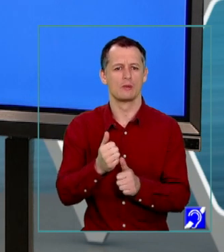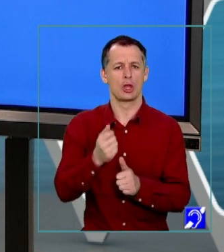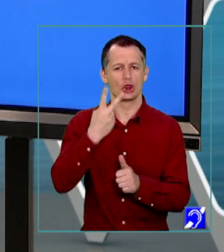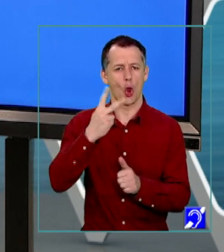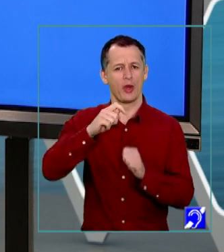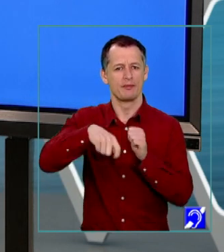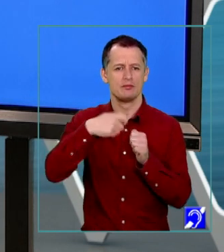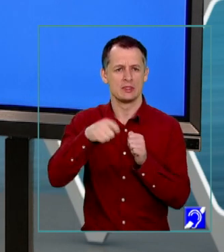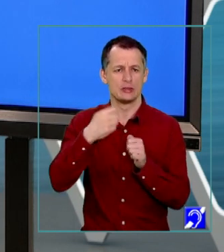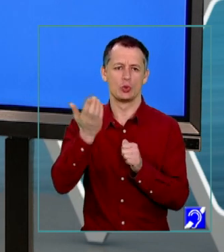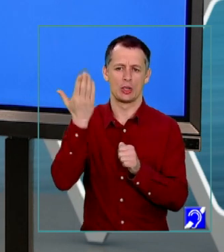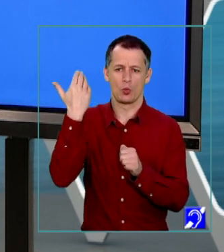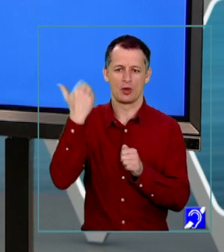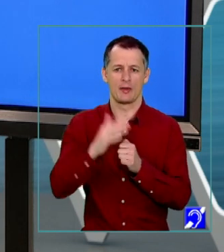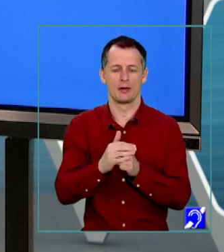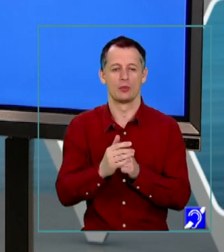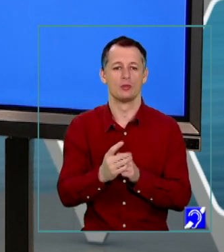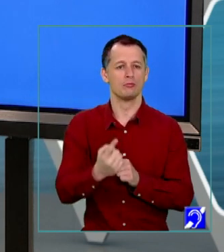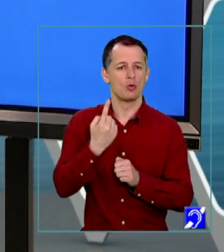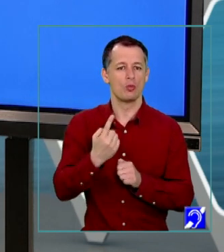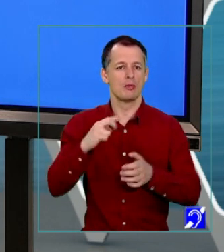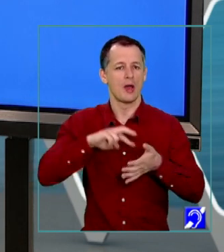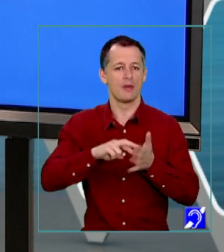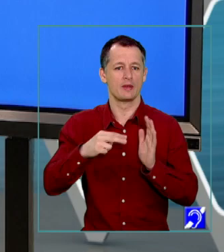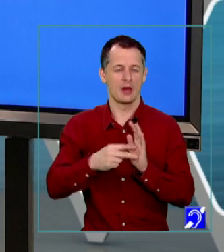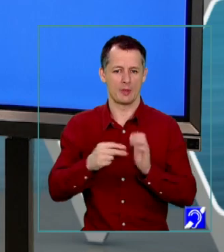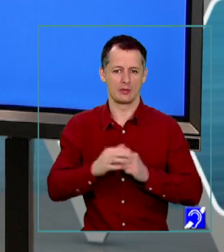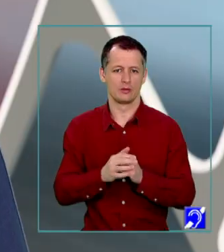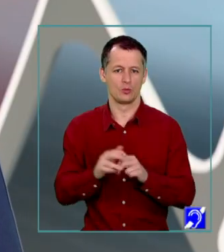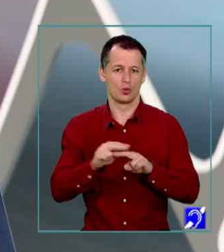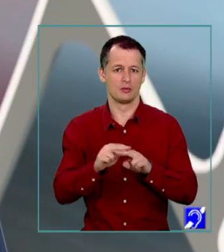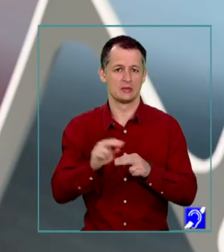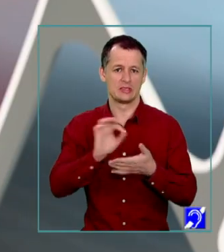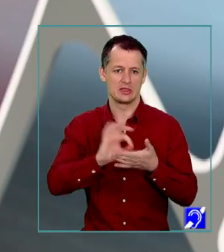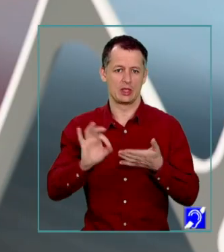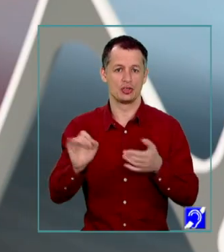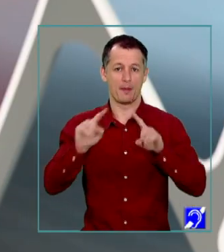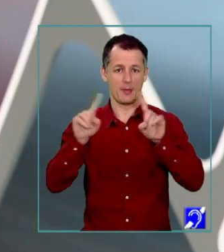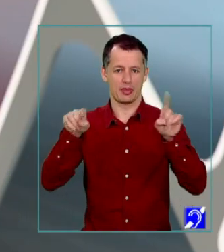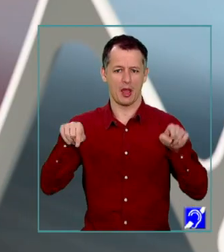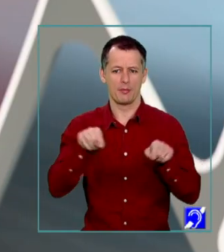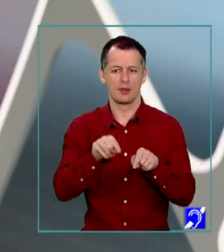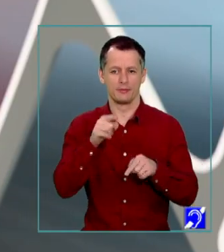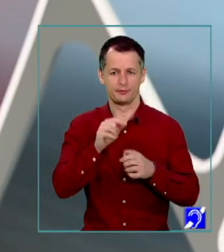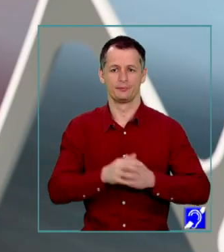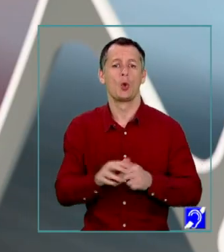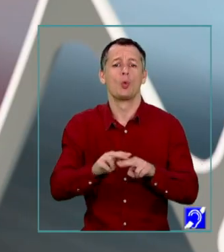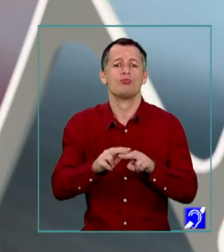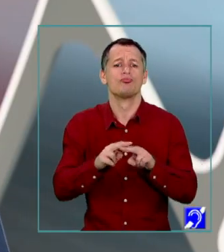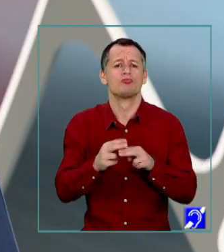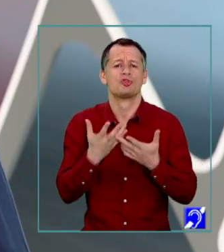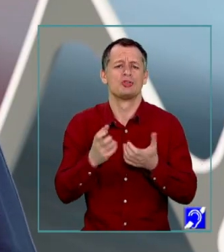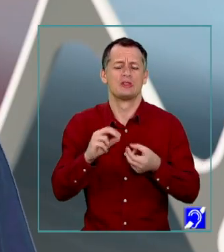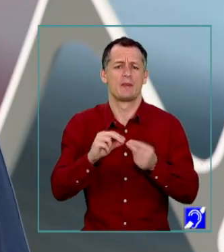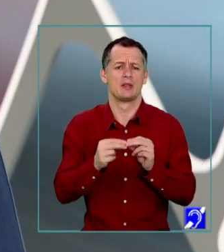precedente, un antrenament, așa cum scrie și pe tablă. Ce înseamnă un antrenament? Probabil că vă